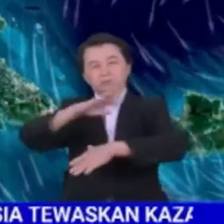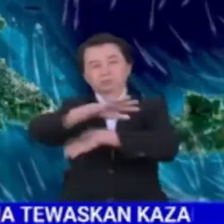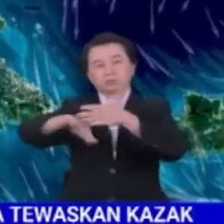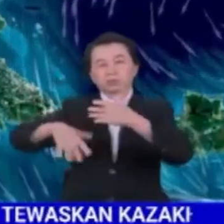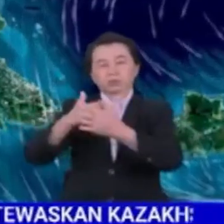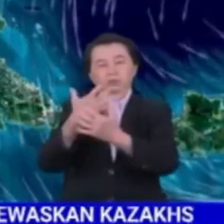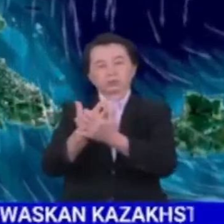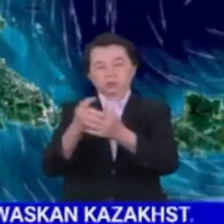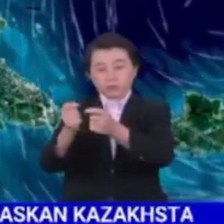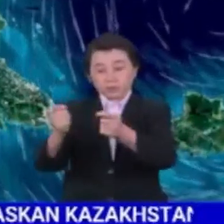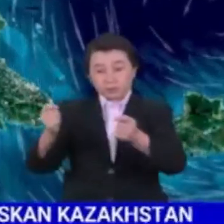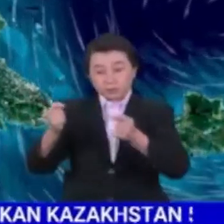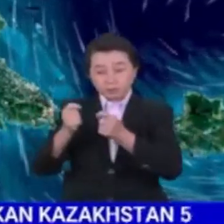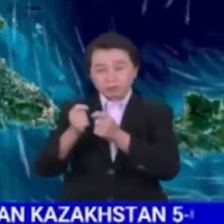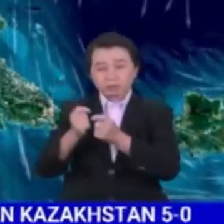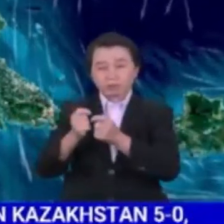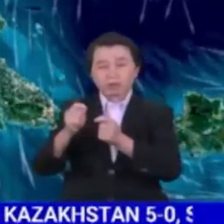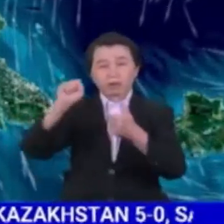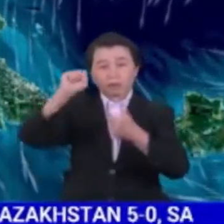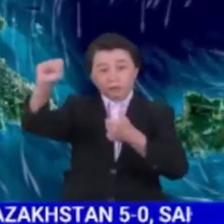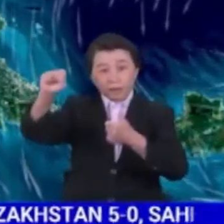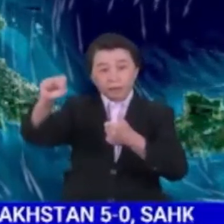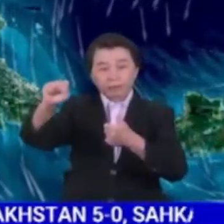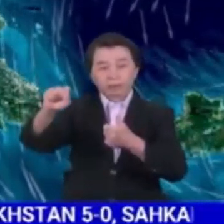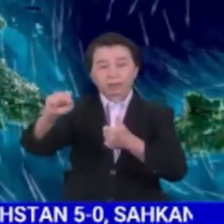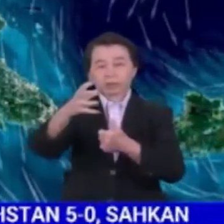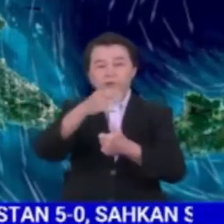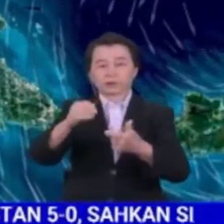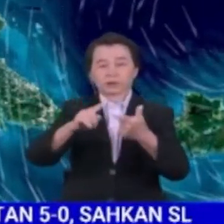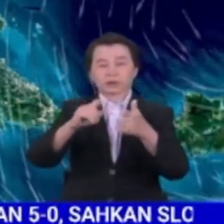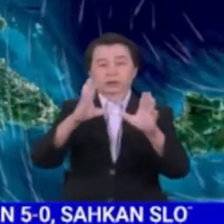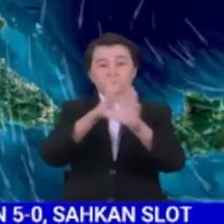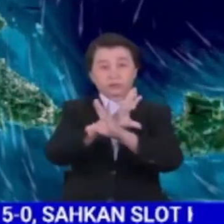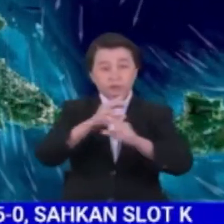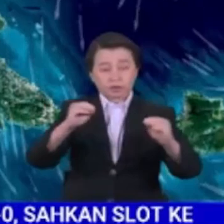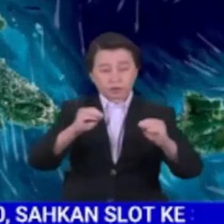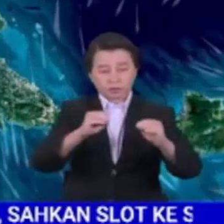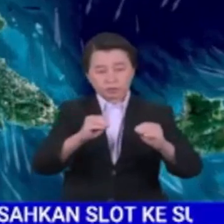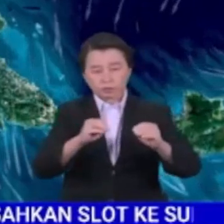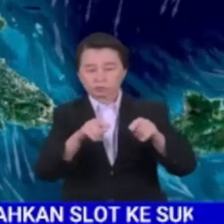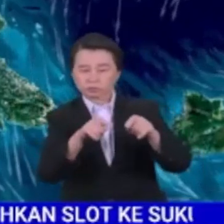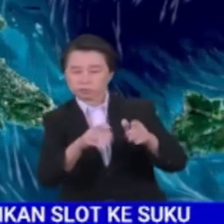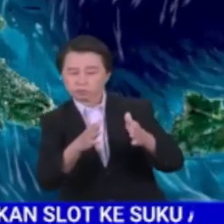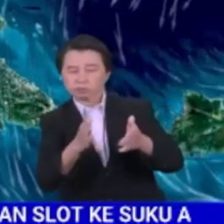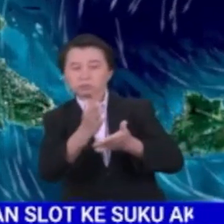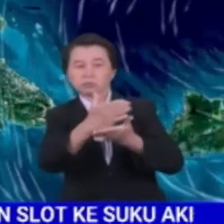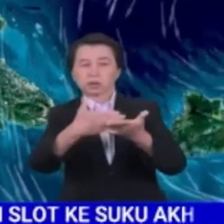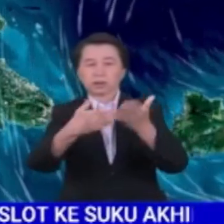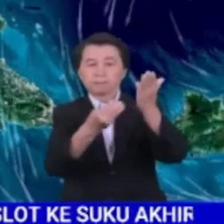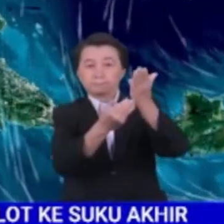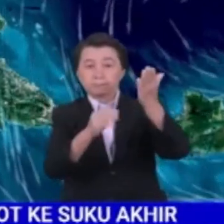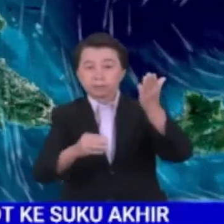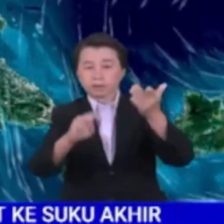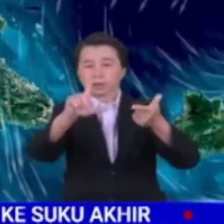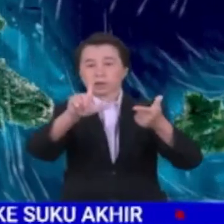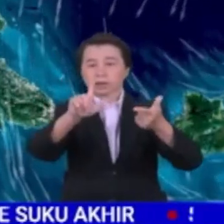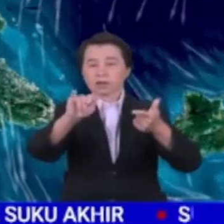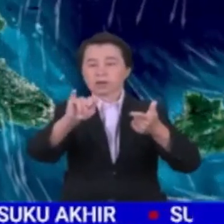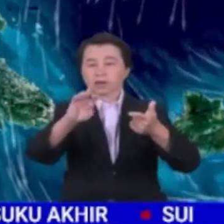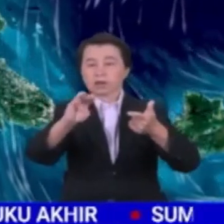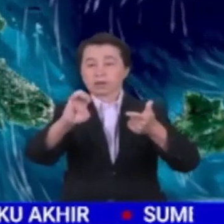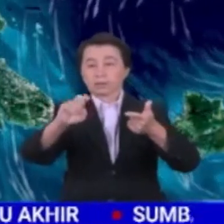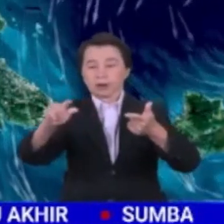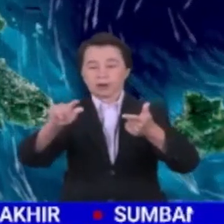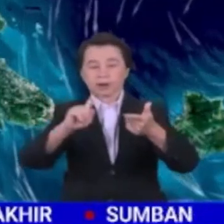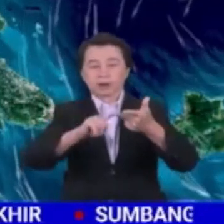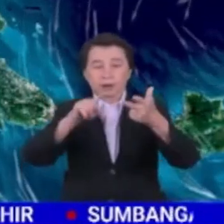kesemua tempat melibatkan Sabah, manakala di Sarawak lebih fokus kepada bahagian Miri, Limbang serta